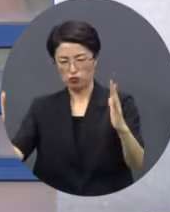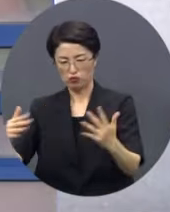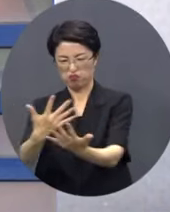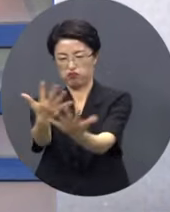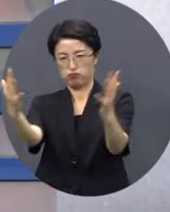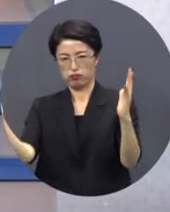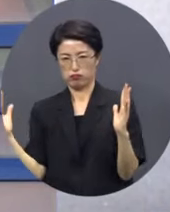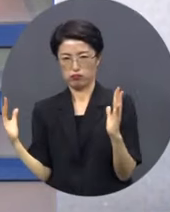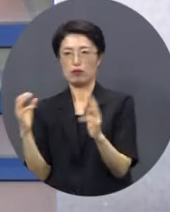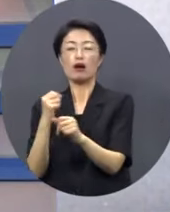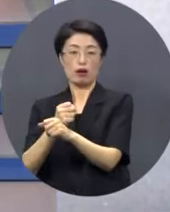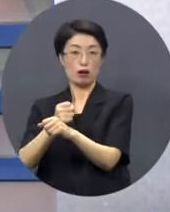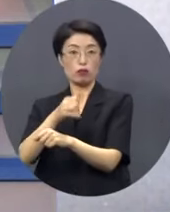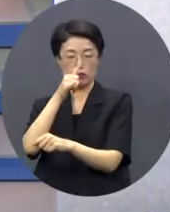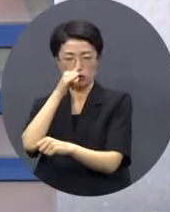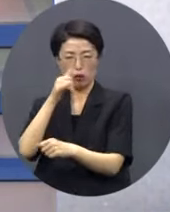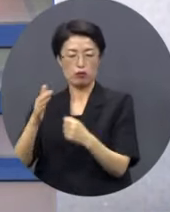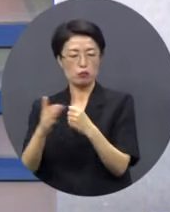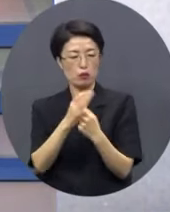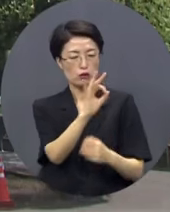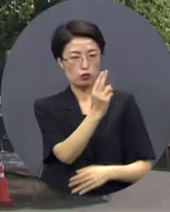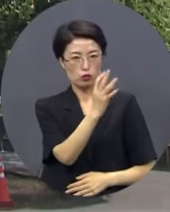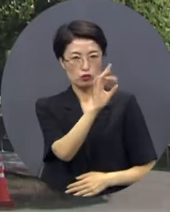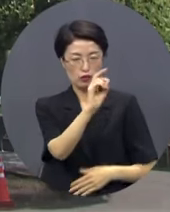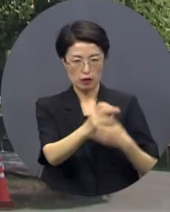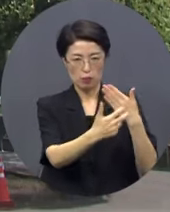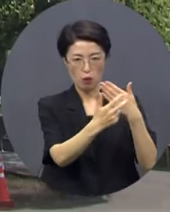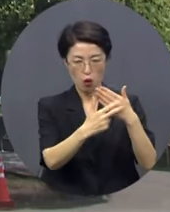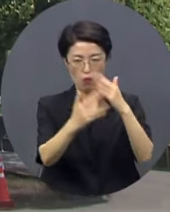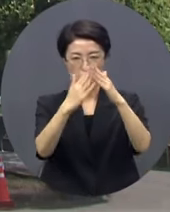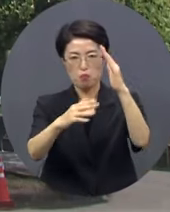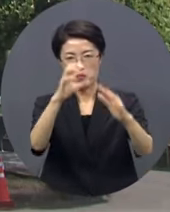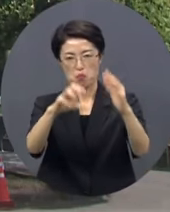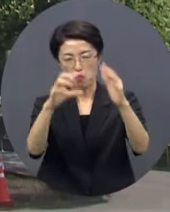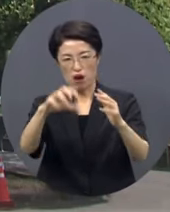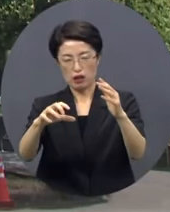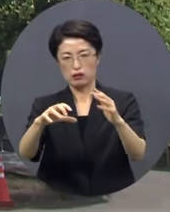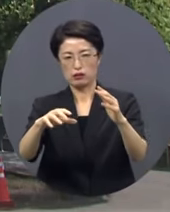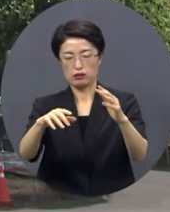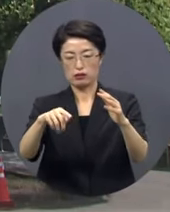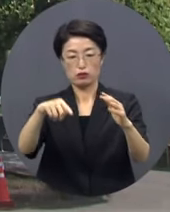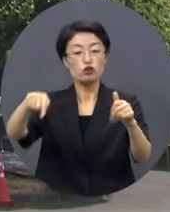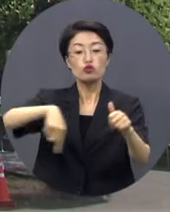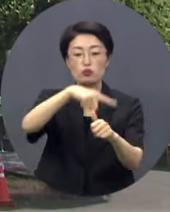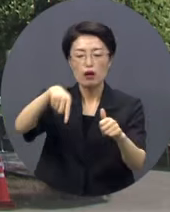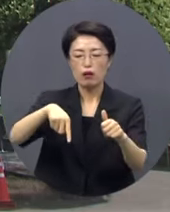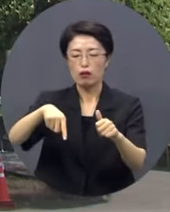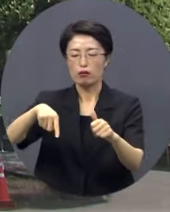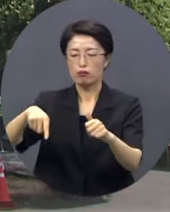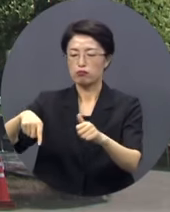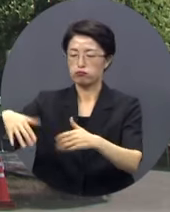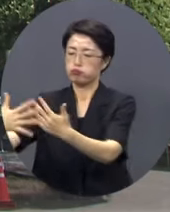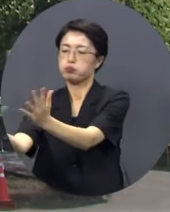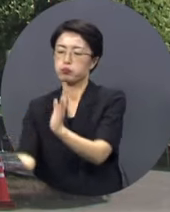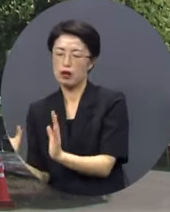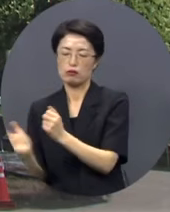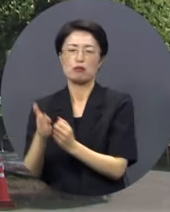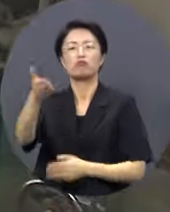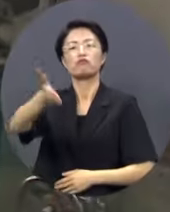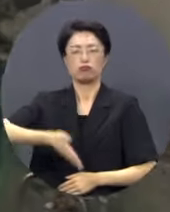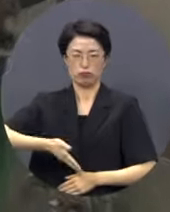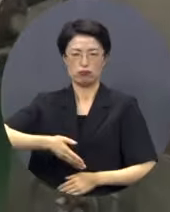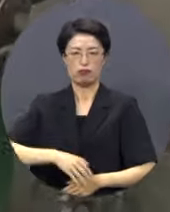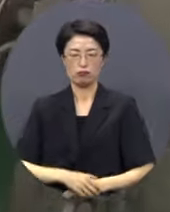형태, 요양병원이라든가 이런 그 마을, 앙크레 마을, 예를 들어 앙크레 마을 그쪽에 그런 차단이 되어 있다는